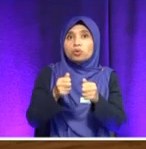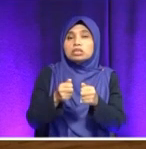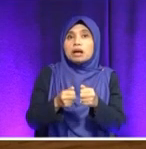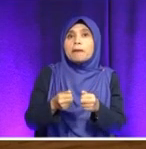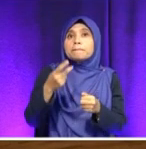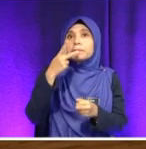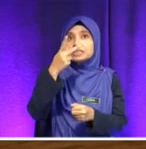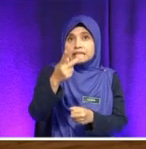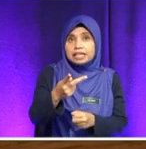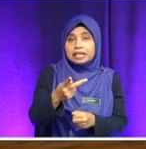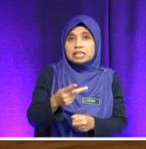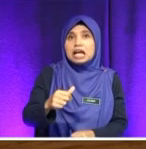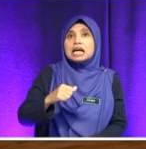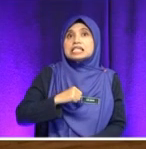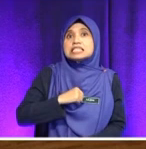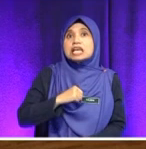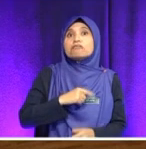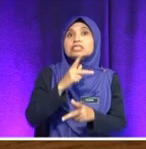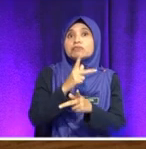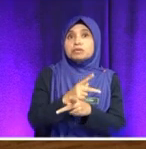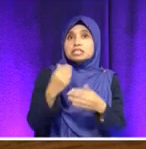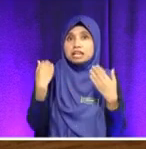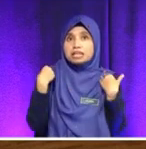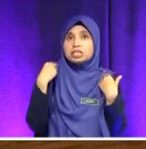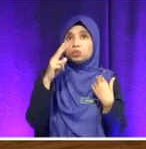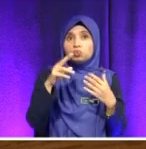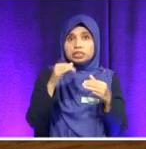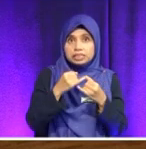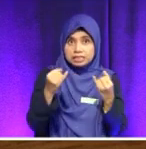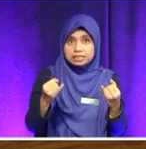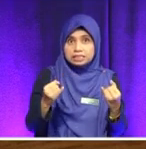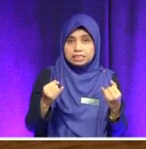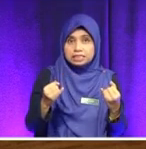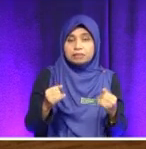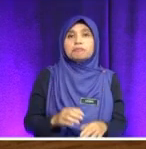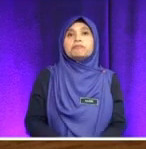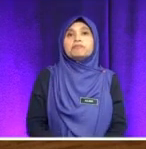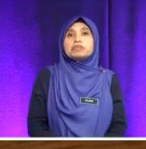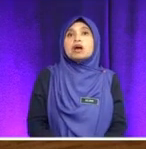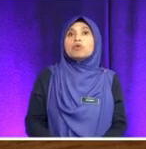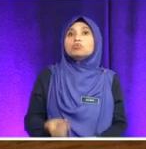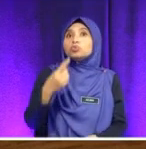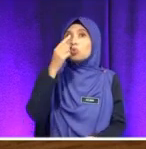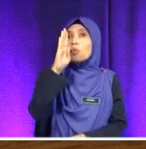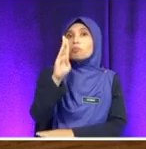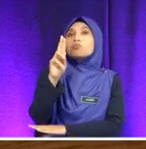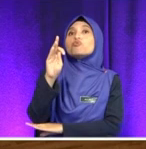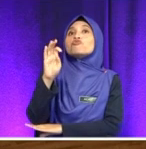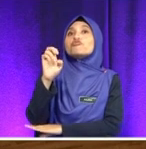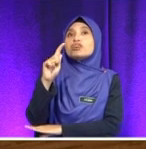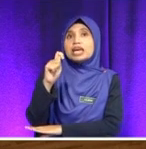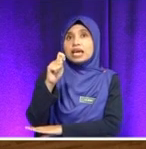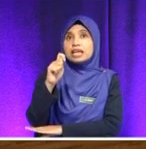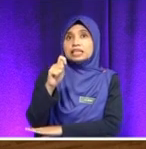kedua self service. Untuk layan diri kita ada dua jenis, iaitu buffet dan juga cafeteria. Untuk buffet, pelanggan bebas